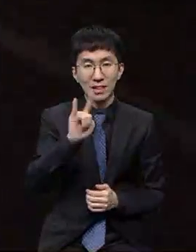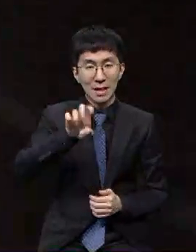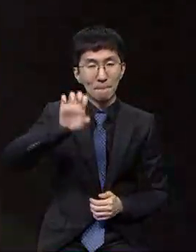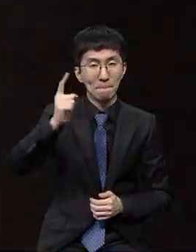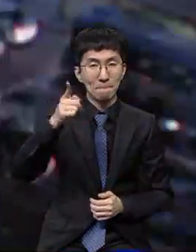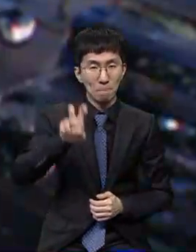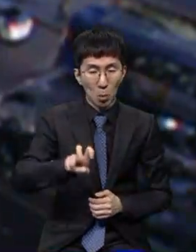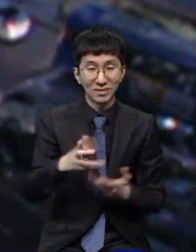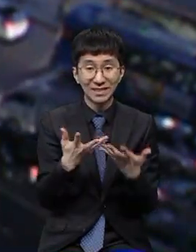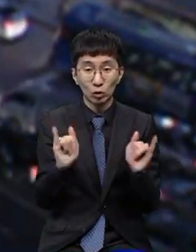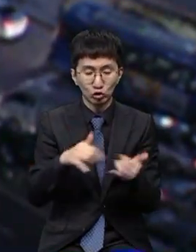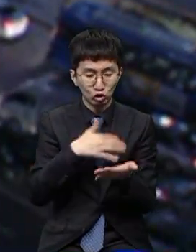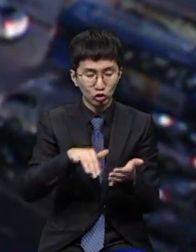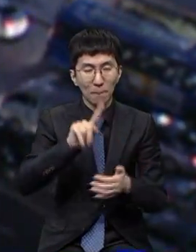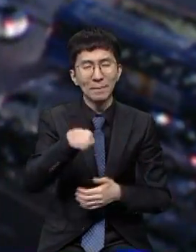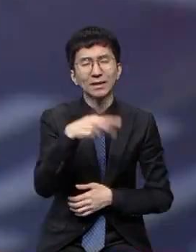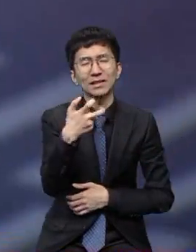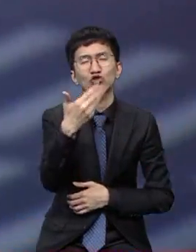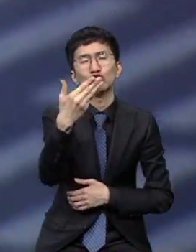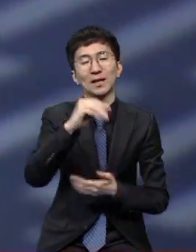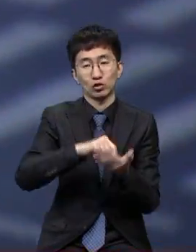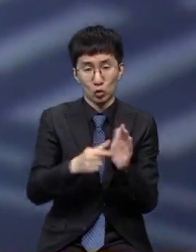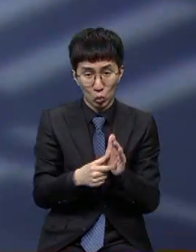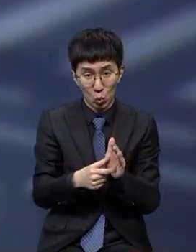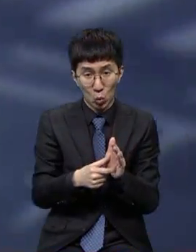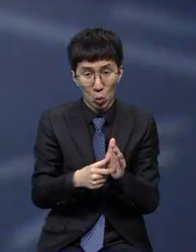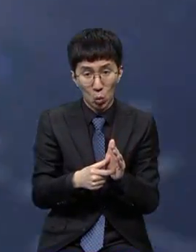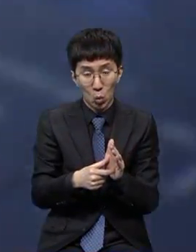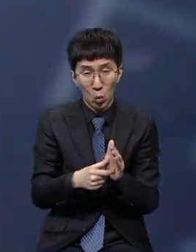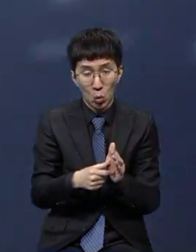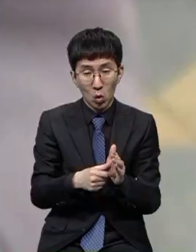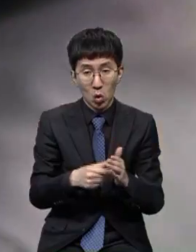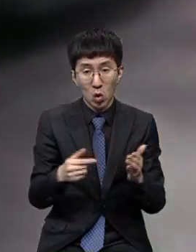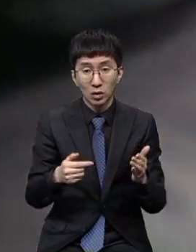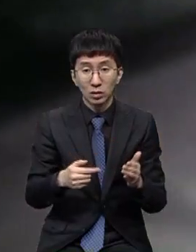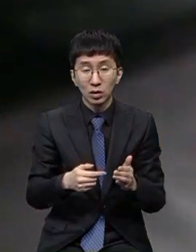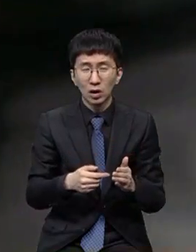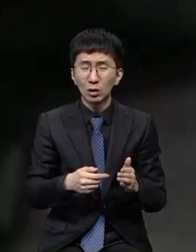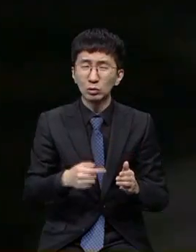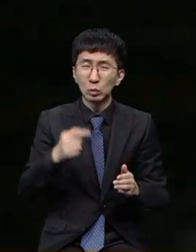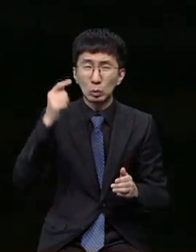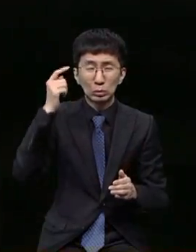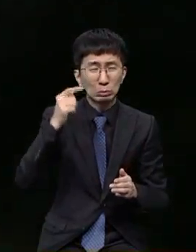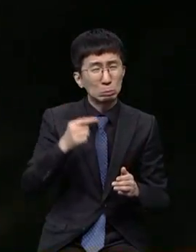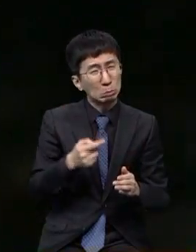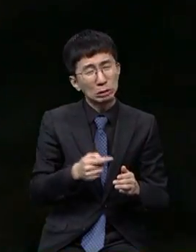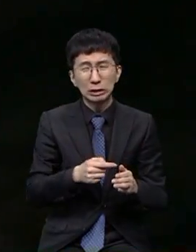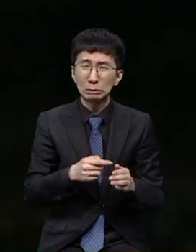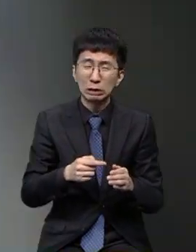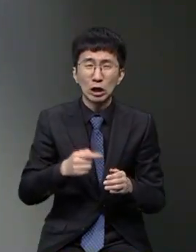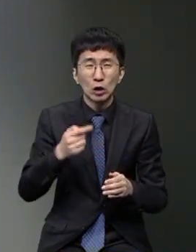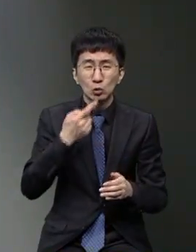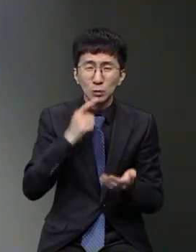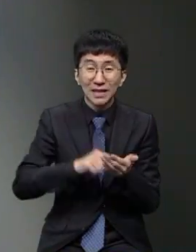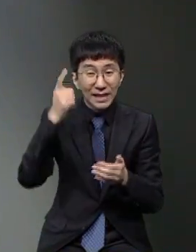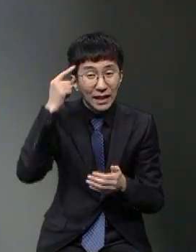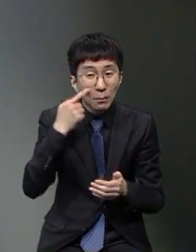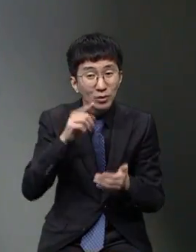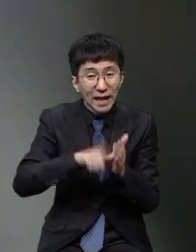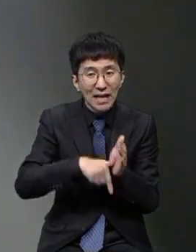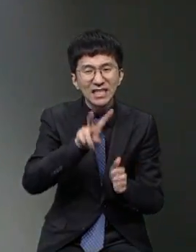종사자만 179만 명. 1배 정도 플랫폼으로 이뤄지는 좁은 의미의 종사자도 22만 명으로 전체